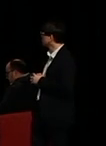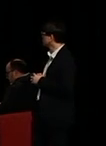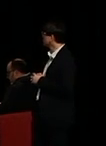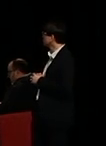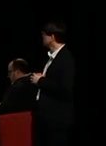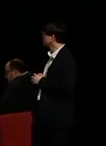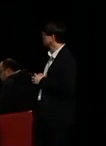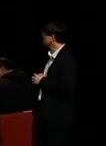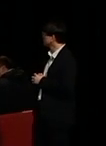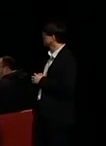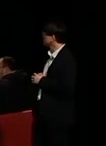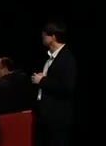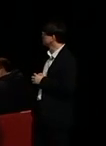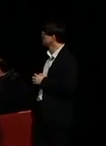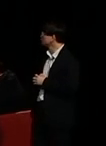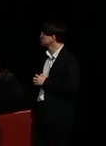adesso qui